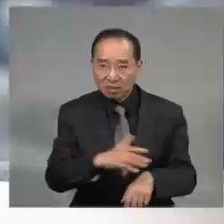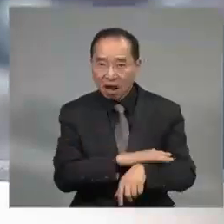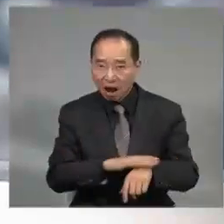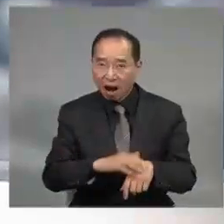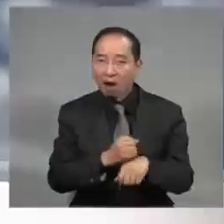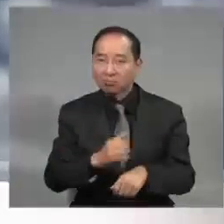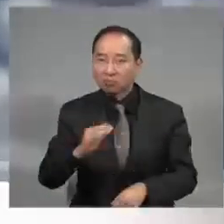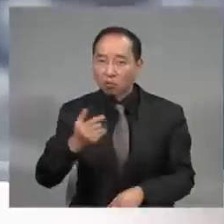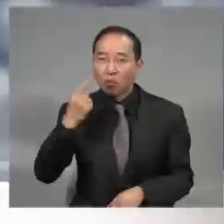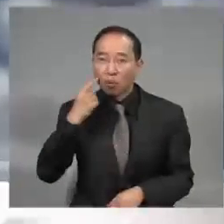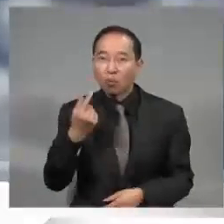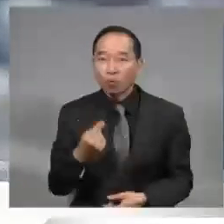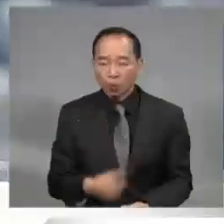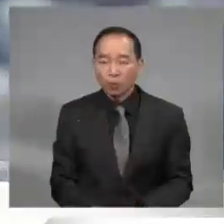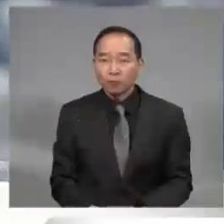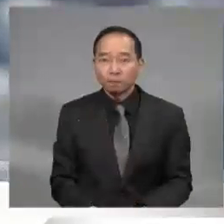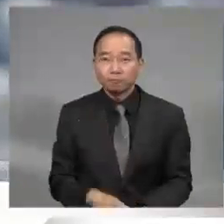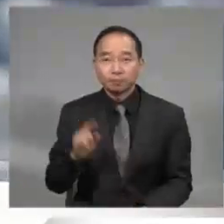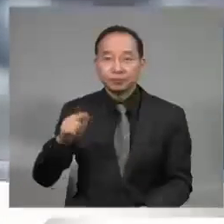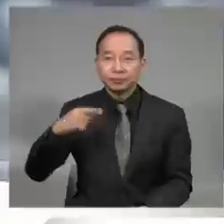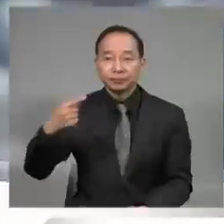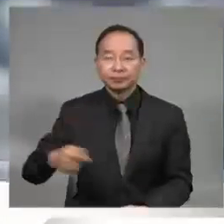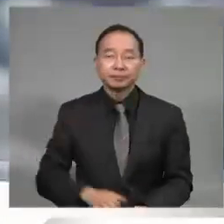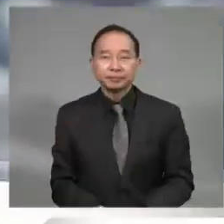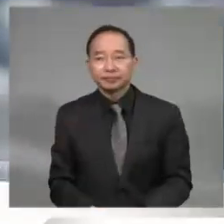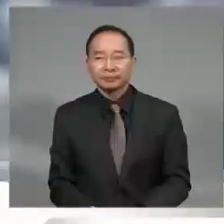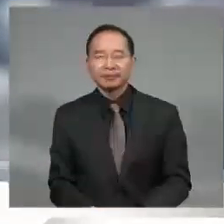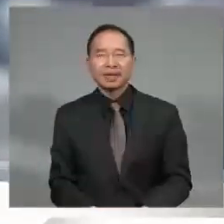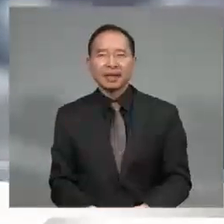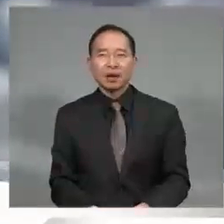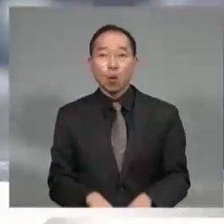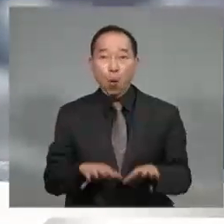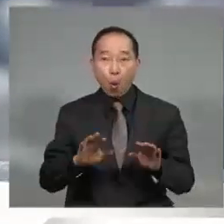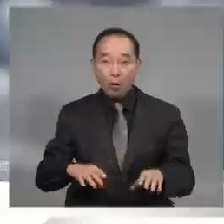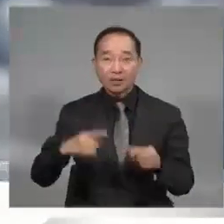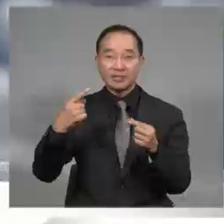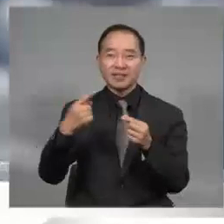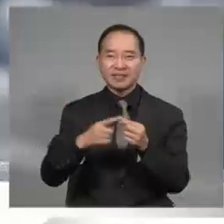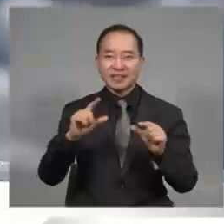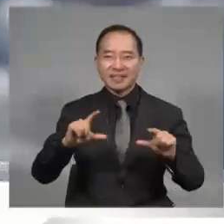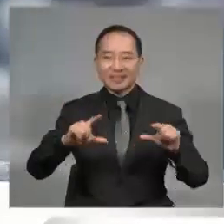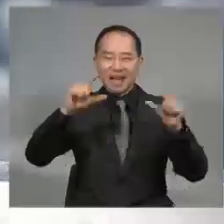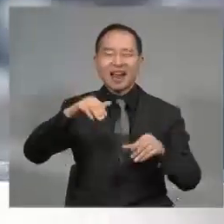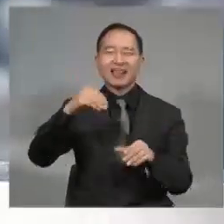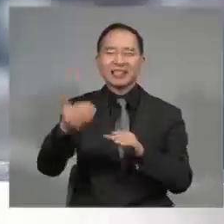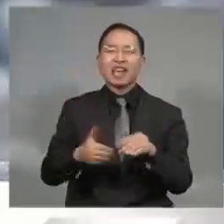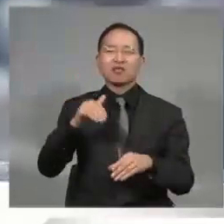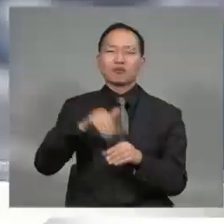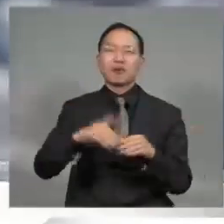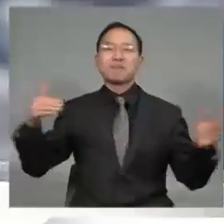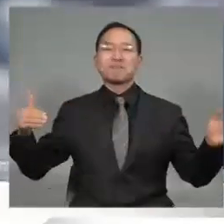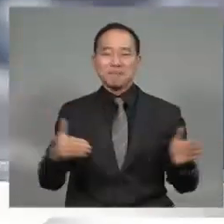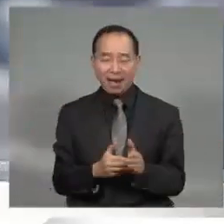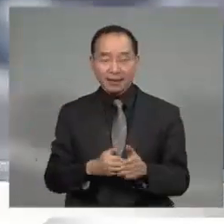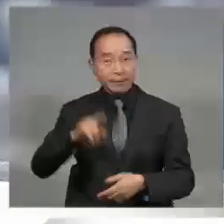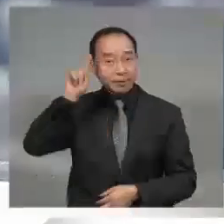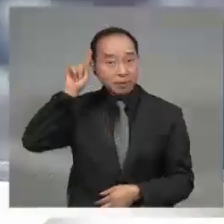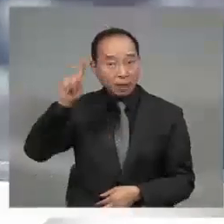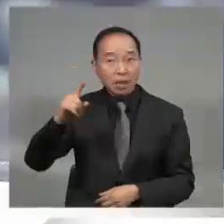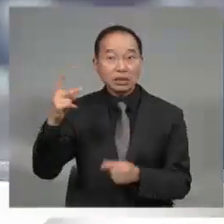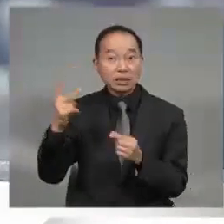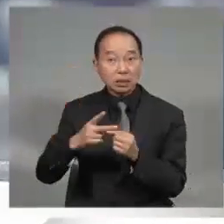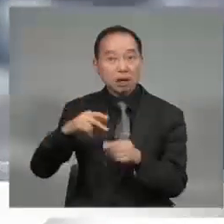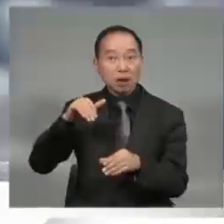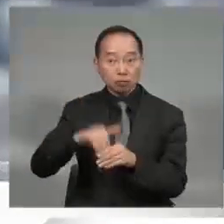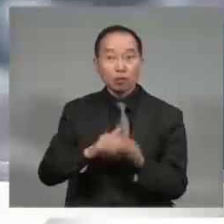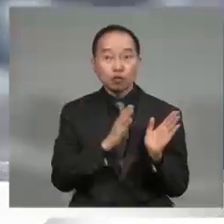듭니다. 자, 이렇게 뭐 1일차 사전투표가 오늘 이제 마감이 됐습니다만 내일도 또 역시 2차 투표를 또 준비를 해야